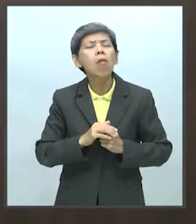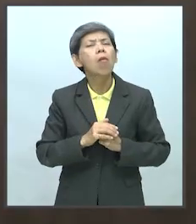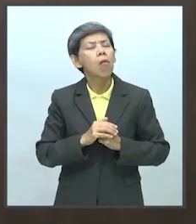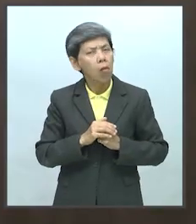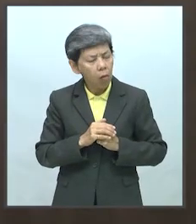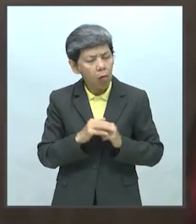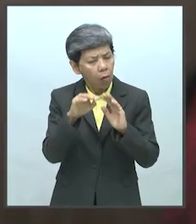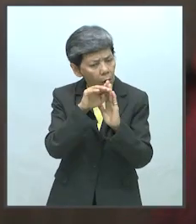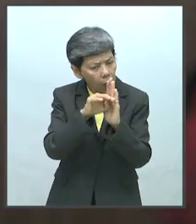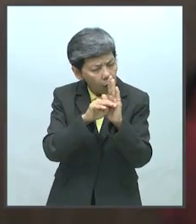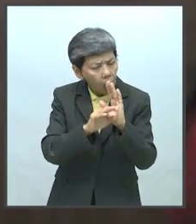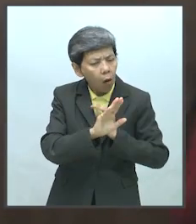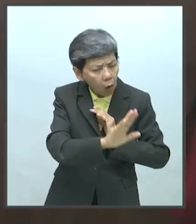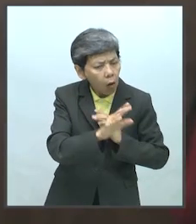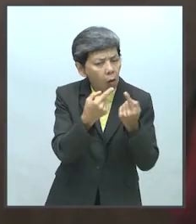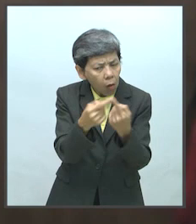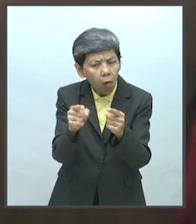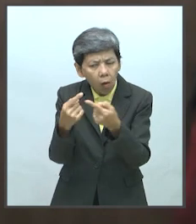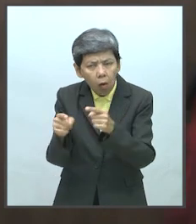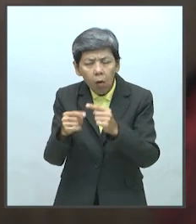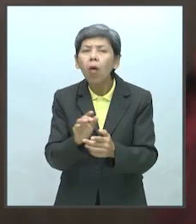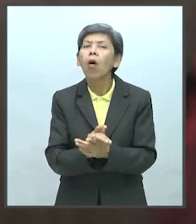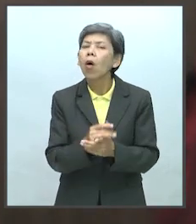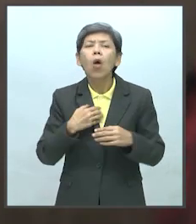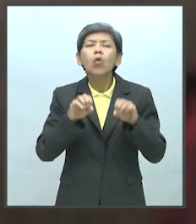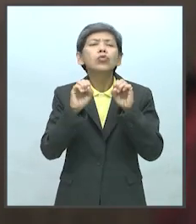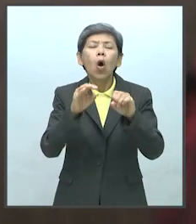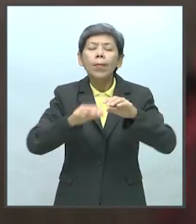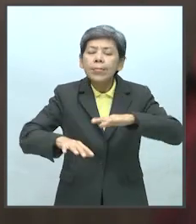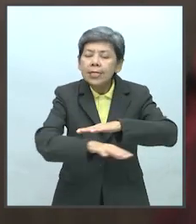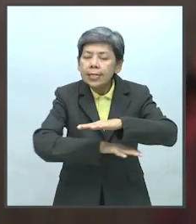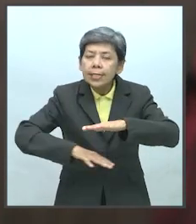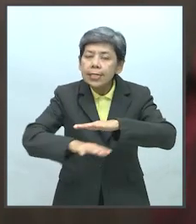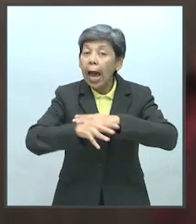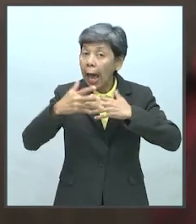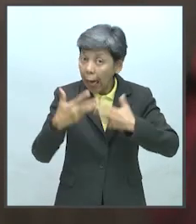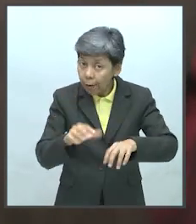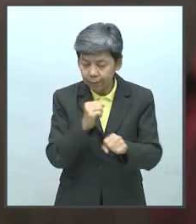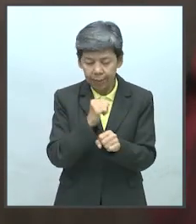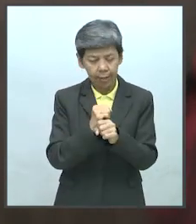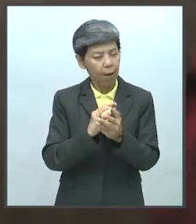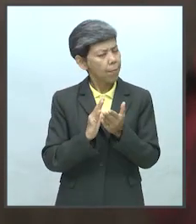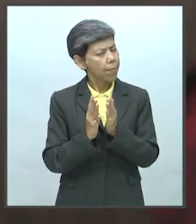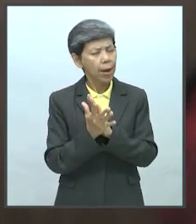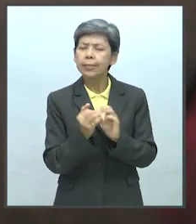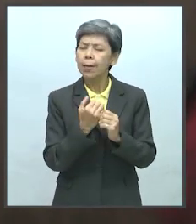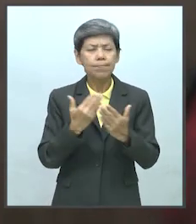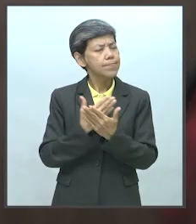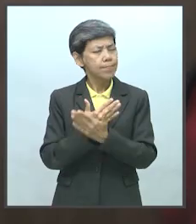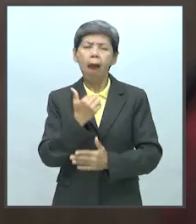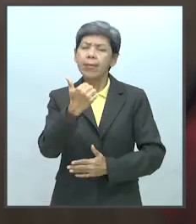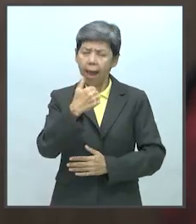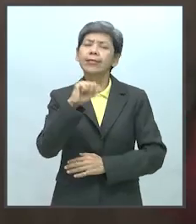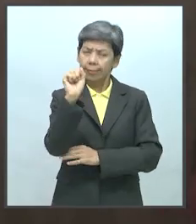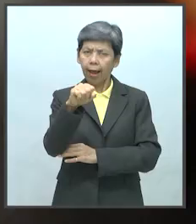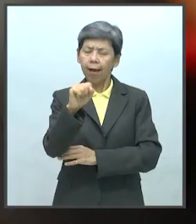ขนมแต่ละอย่างก็จะมีเอกลักษณ์ต่างกันออกไป ก็คือสอนแบบเป็นพื้นฐานก่อนแต่ว่าให้เราสามารถแบบประยุกต์ในสิ่งที่เราชอบได้